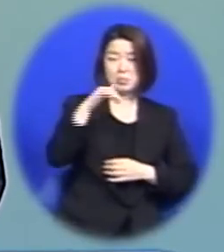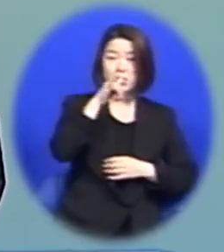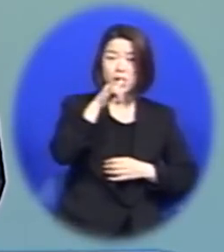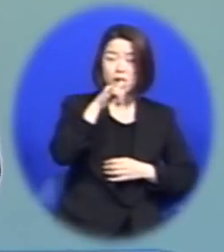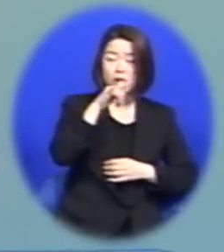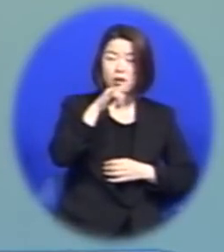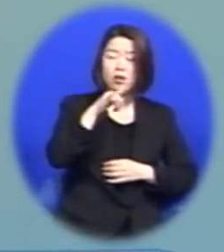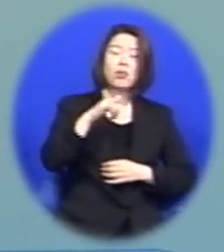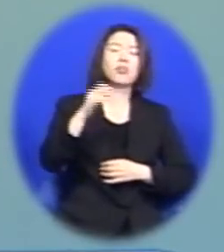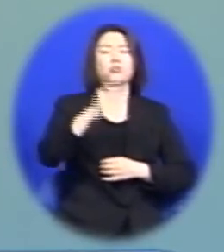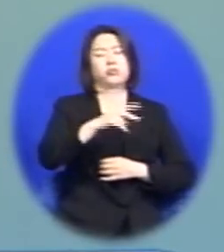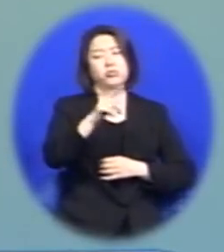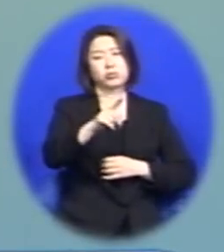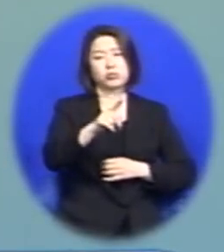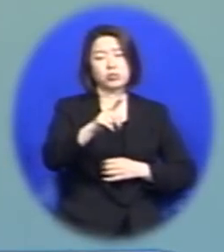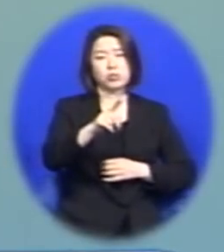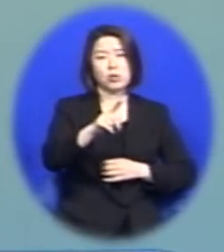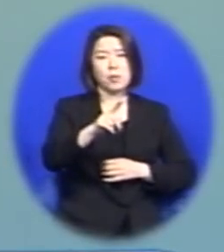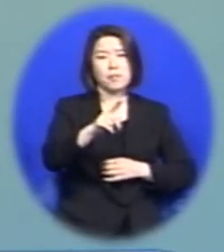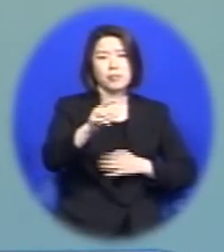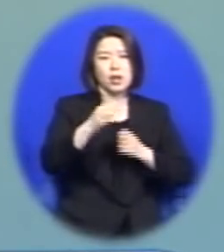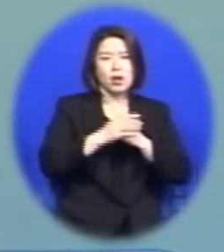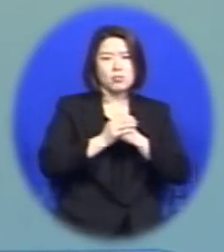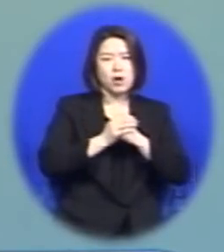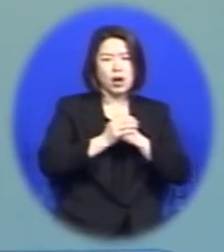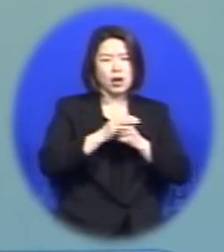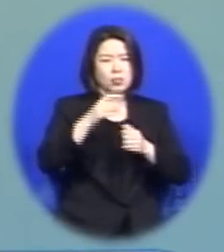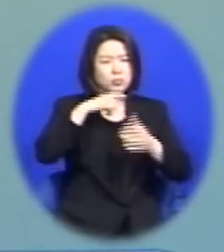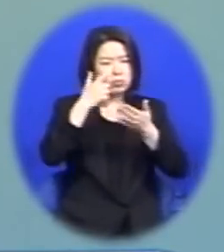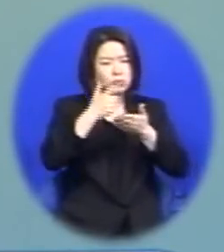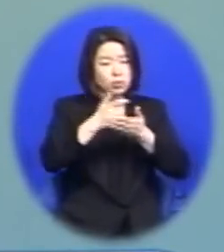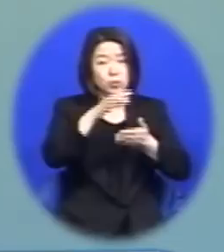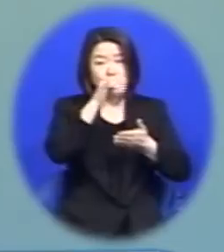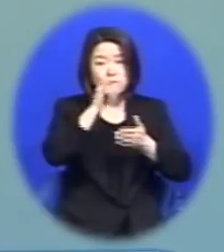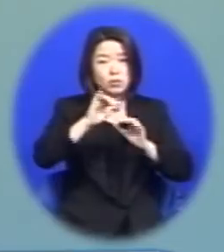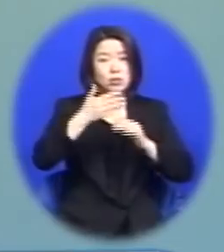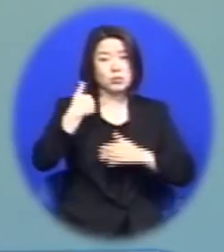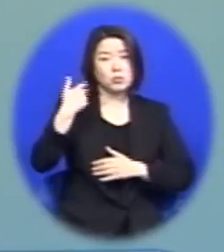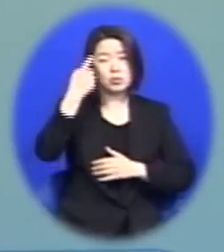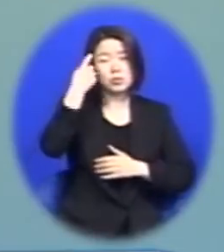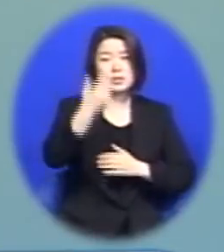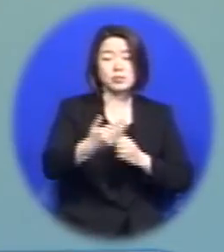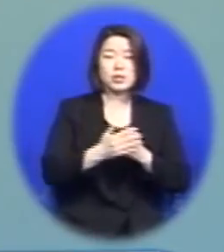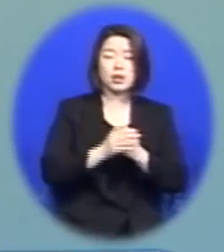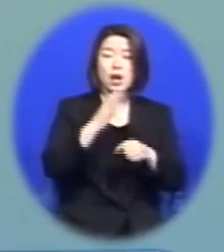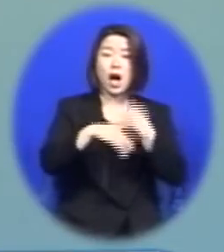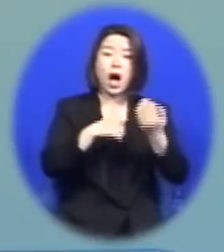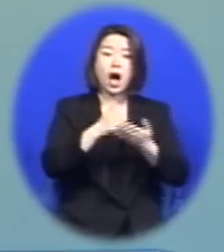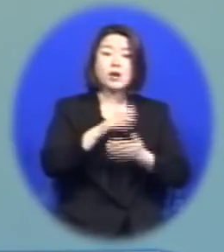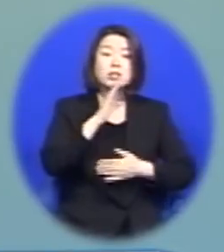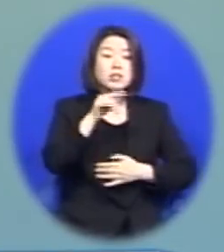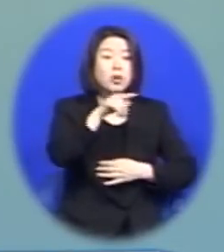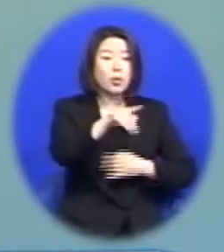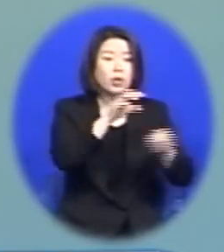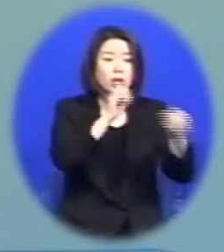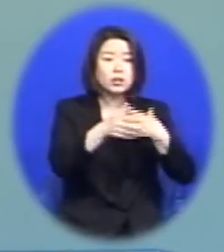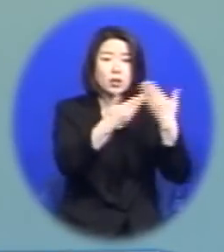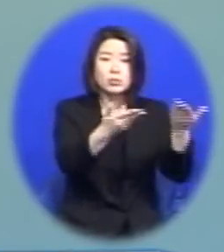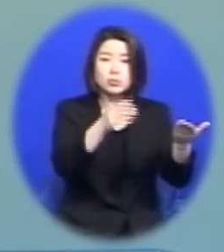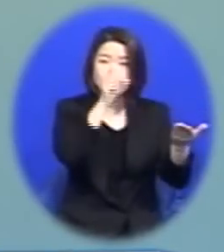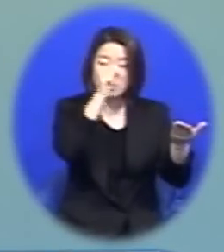크기 또 하나의 소원 인주 모르십니까 하나님의 진짜 거기에 응답해 주시면 좋겠습니까